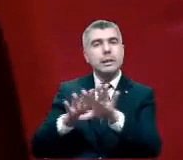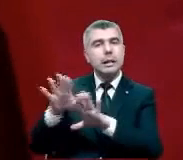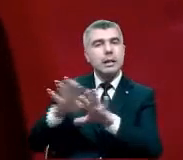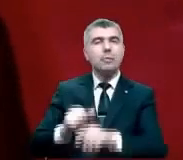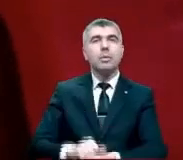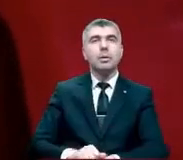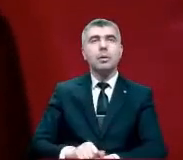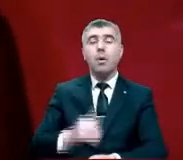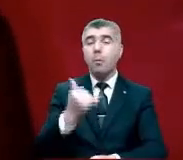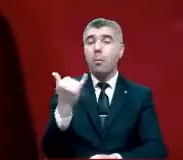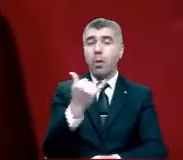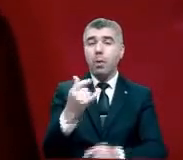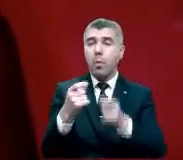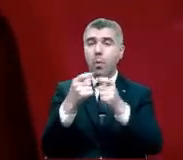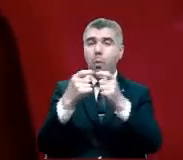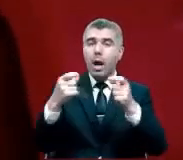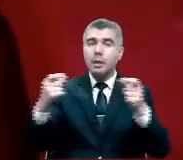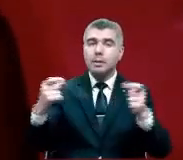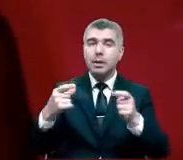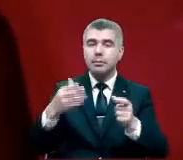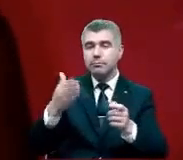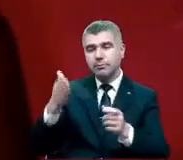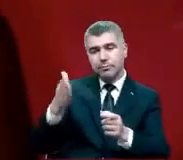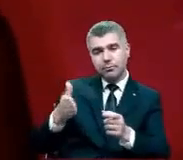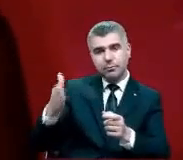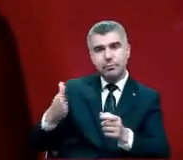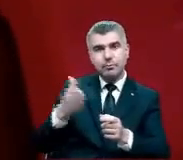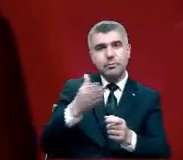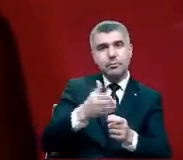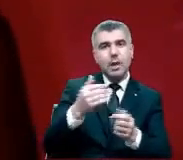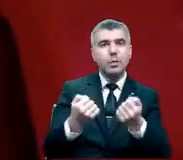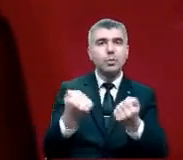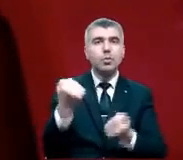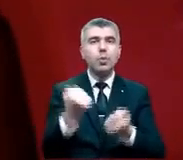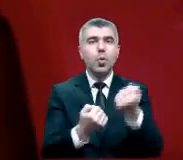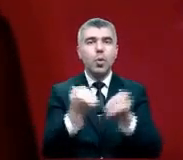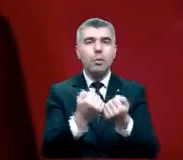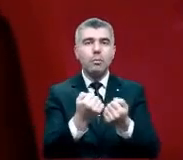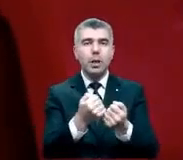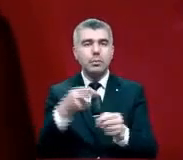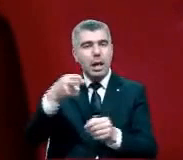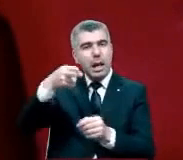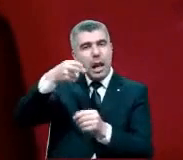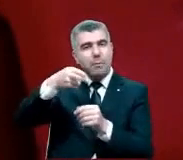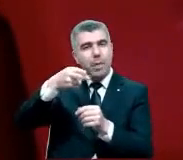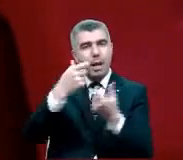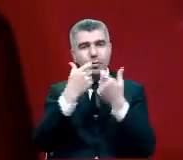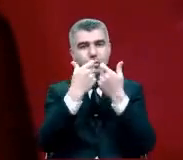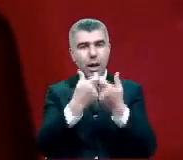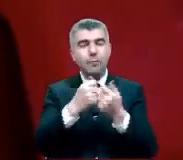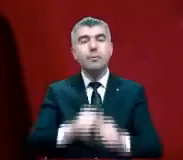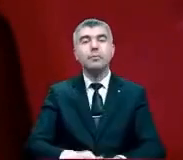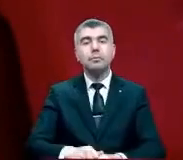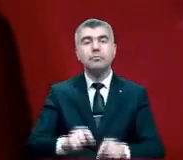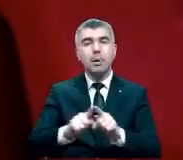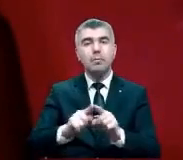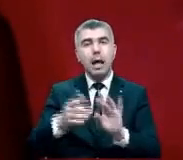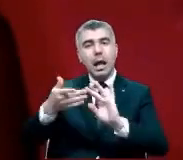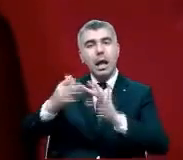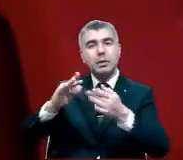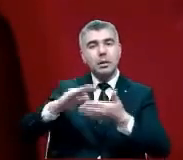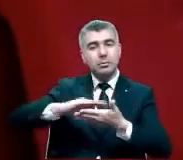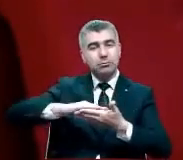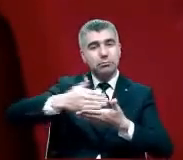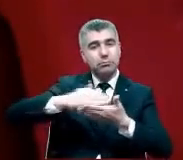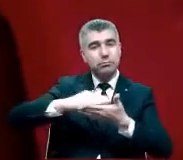أهمها توسيع مواقف السيارات بمختلف المطارات مع ضمان مراقبتها بواسطة الكاميرات المراقبة، تطوير نظام معلوماتي من